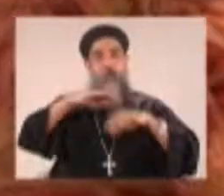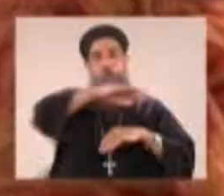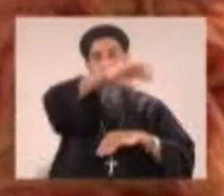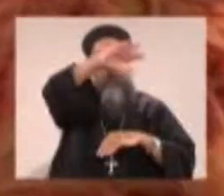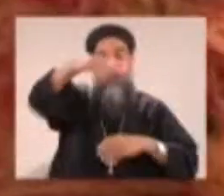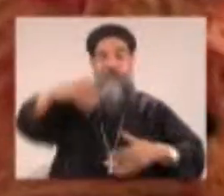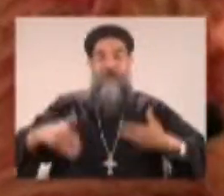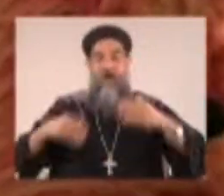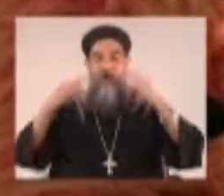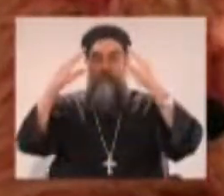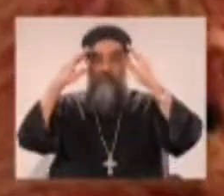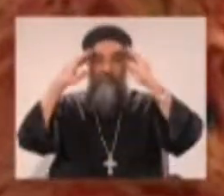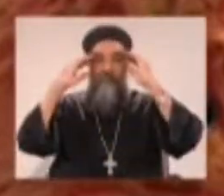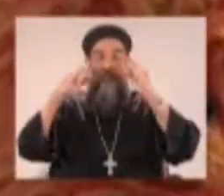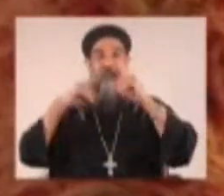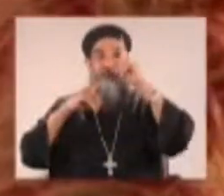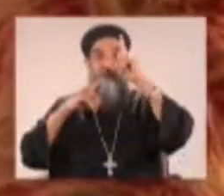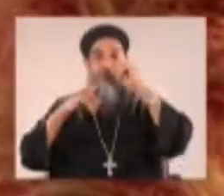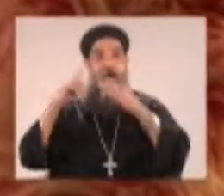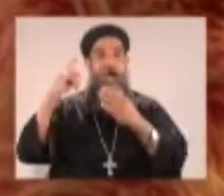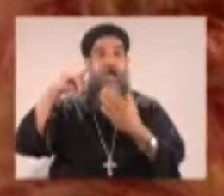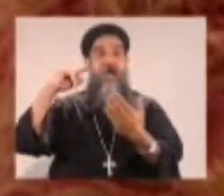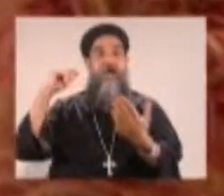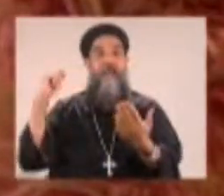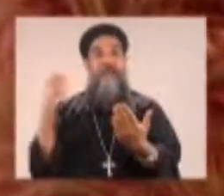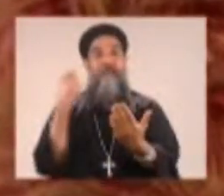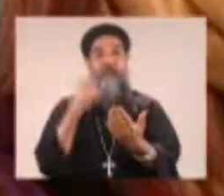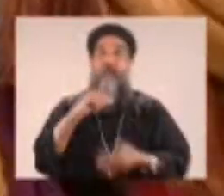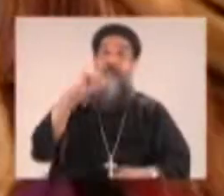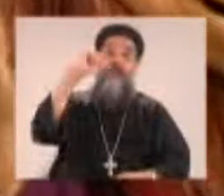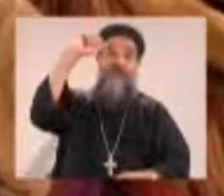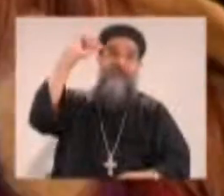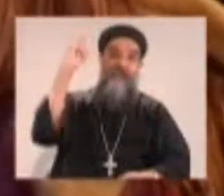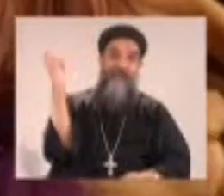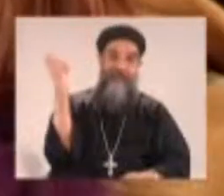مبسوط انك عملتي كده، اصلي كنت هبتدي اقلق شويه.